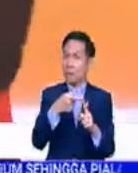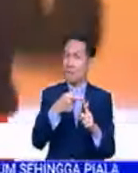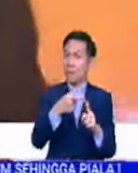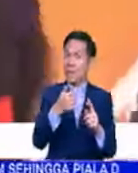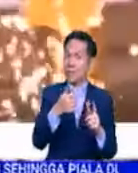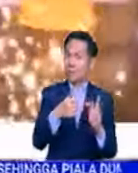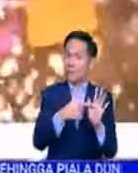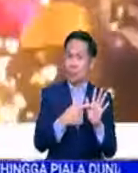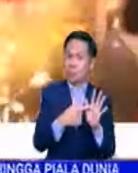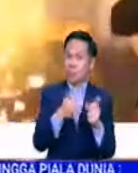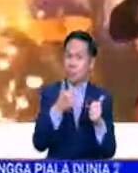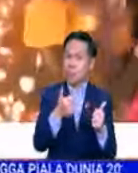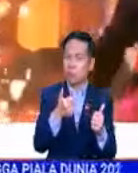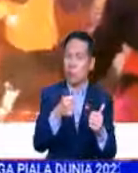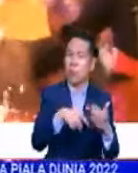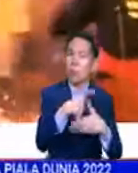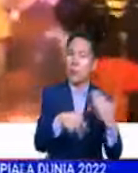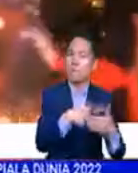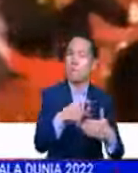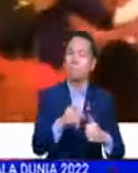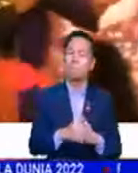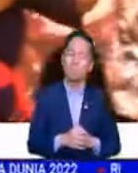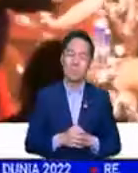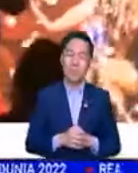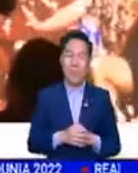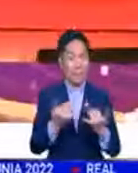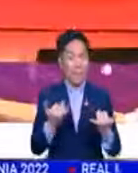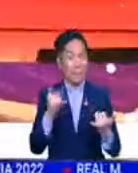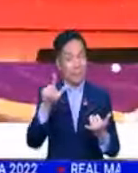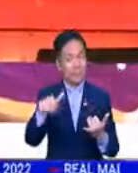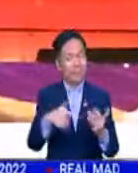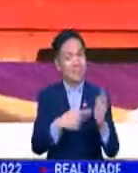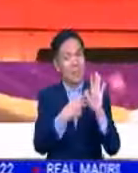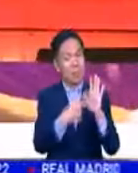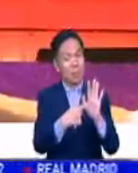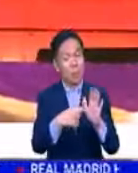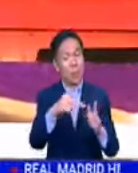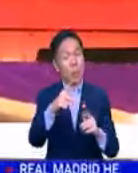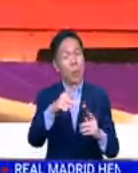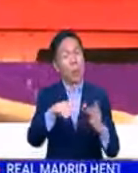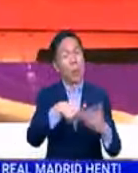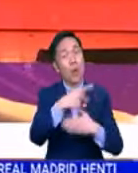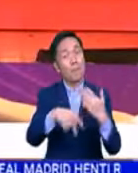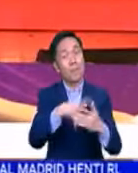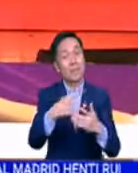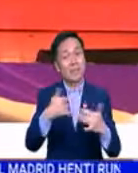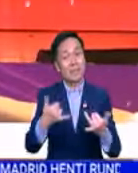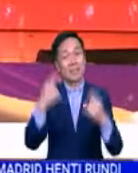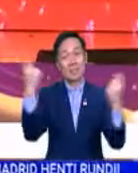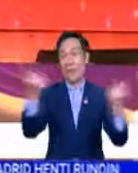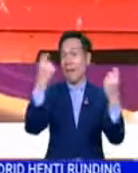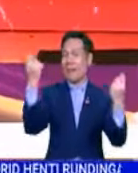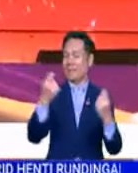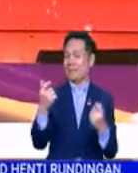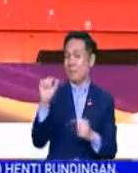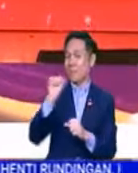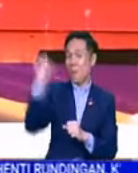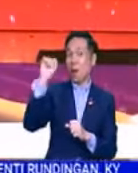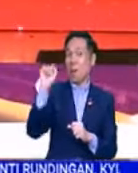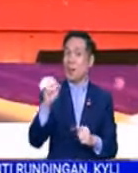ini. Dan saya yakin apa yang kita persembahkan malam ini dengan semangat Hari Kebangsaan kita tidak kurang